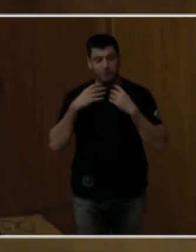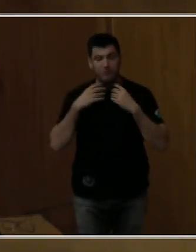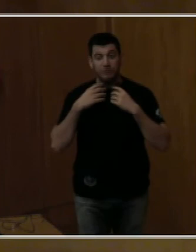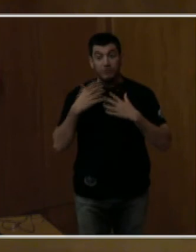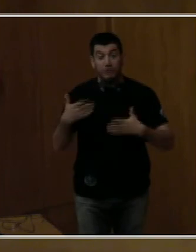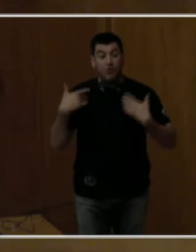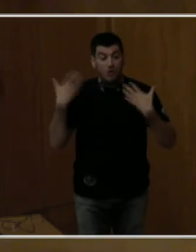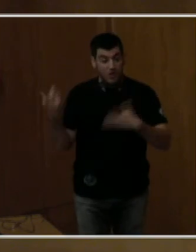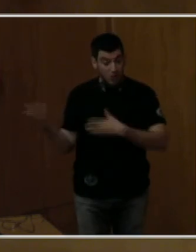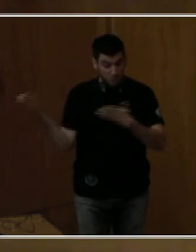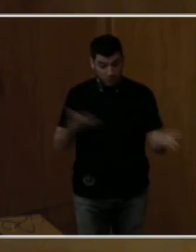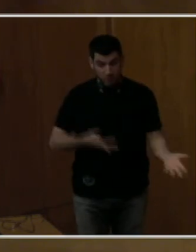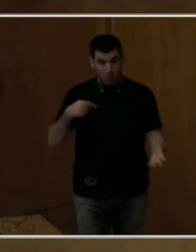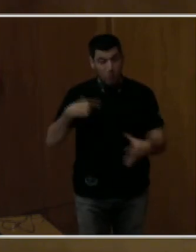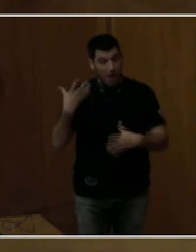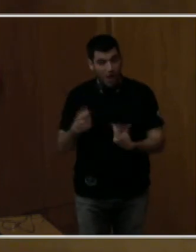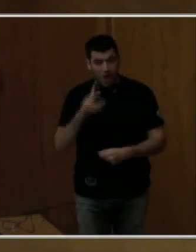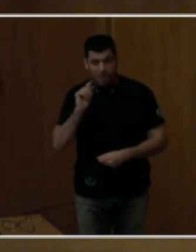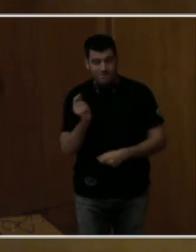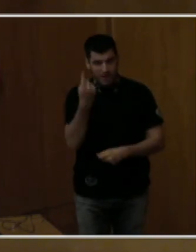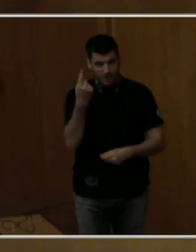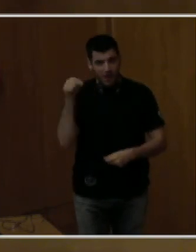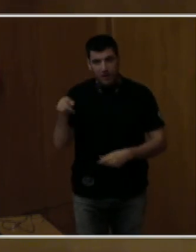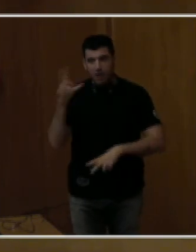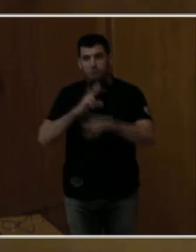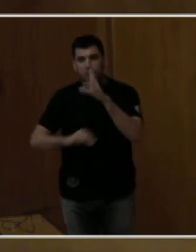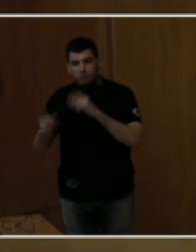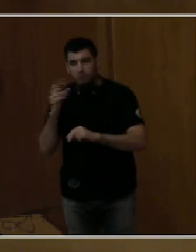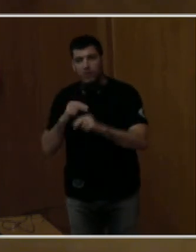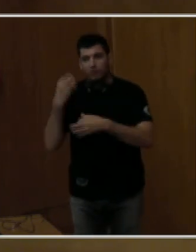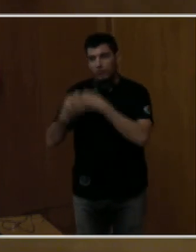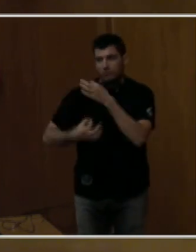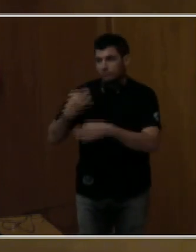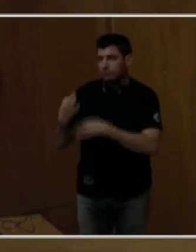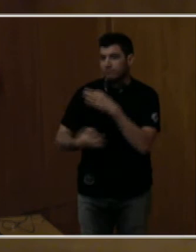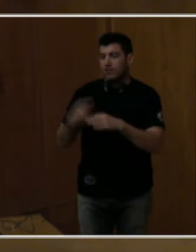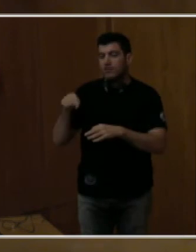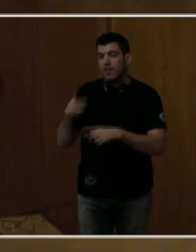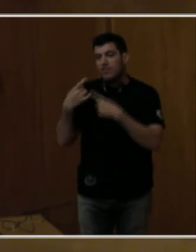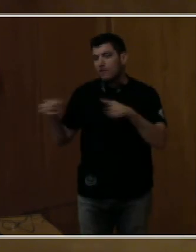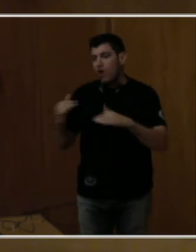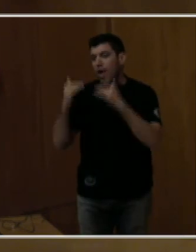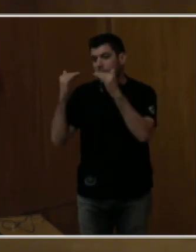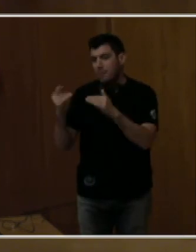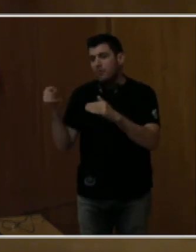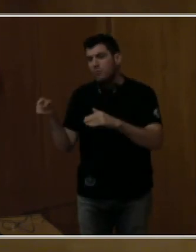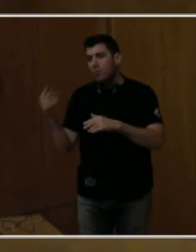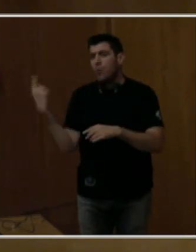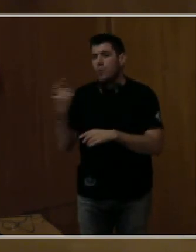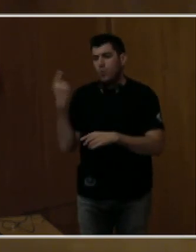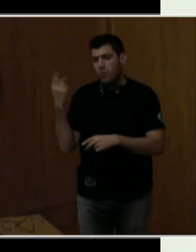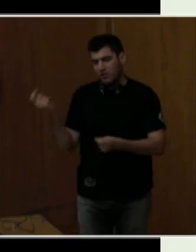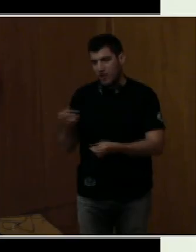εδώ σήμερα και έχουμε την ευκαιρία να μιλήσουμε σε λίγο διαφορετικό επίπεδο από ό,τι συνηθίζουμε